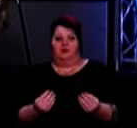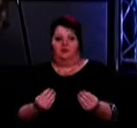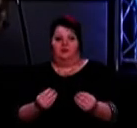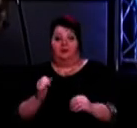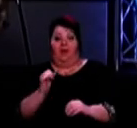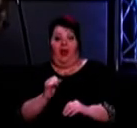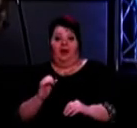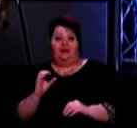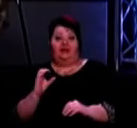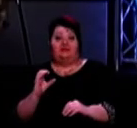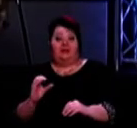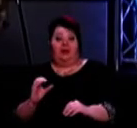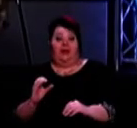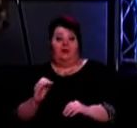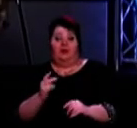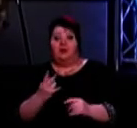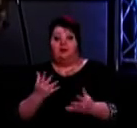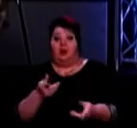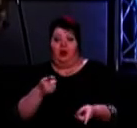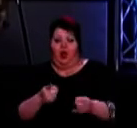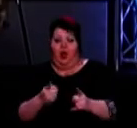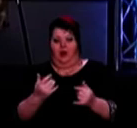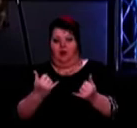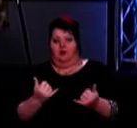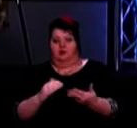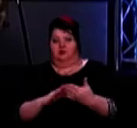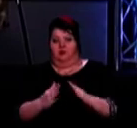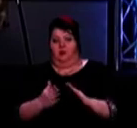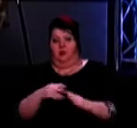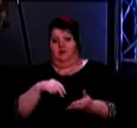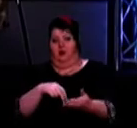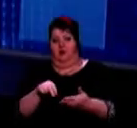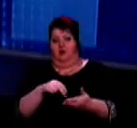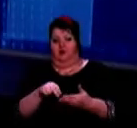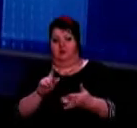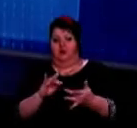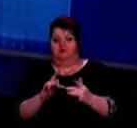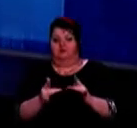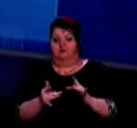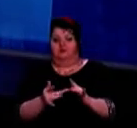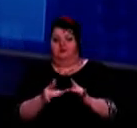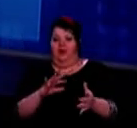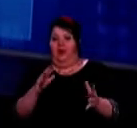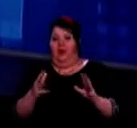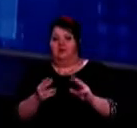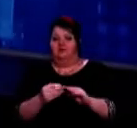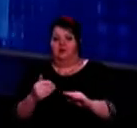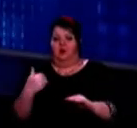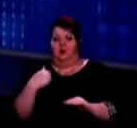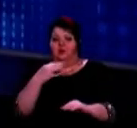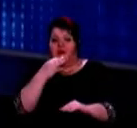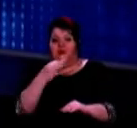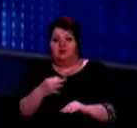Аліна Сергіївна, наскільки реально в нинішніх умовах купувати продукти харчування онлайн? Загалом хотілося б сказати,